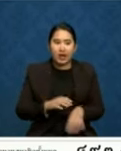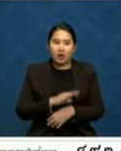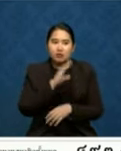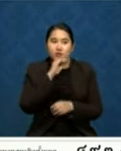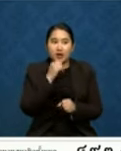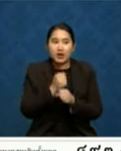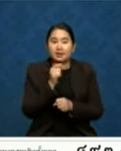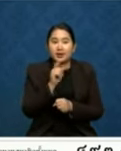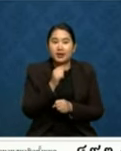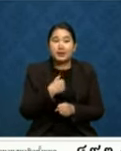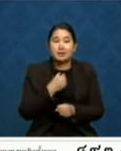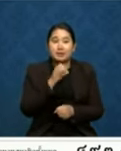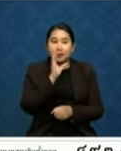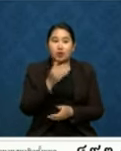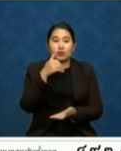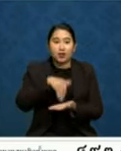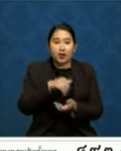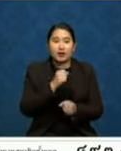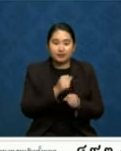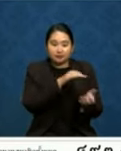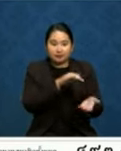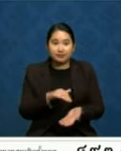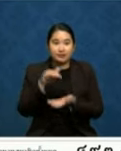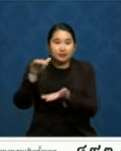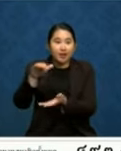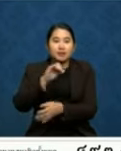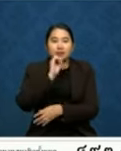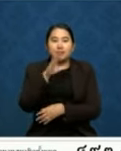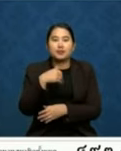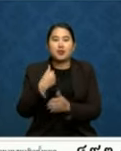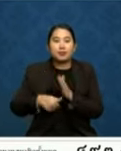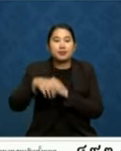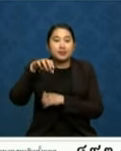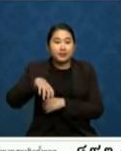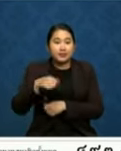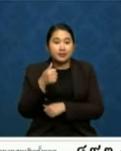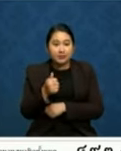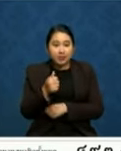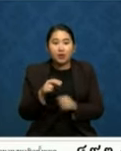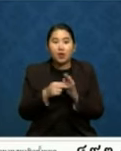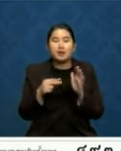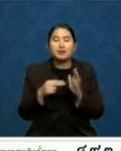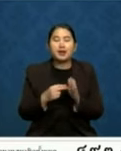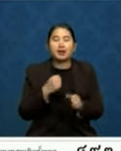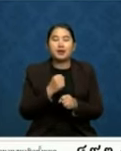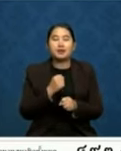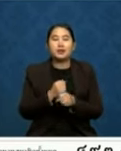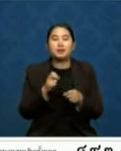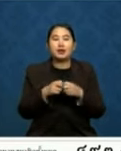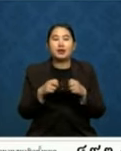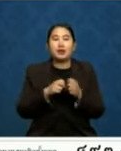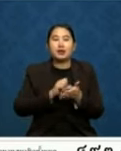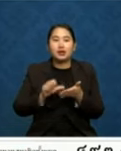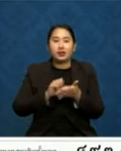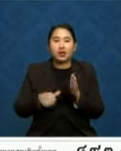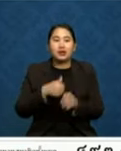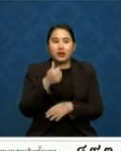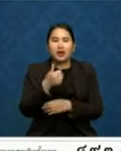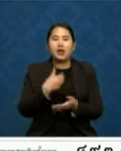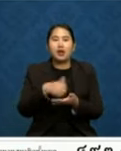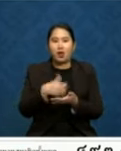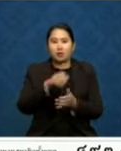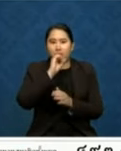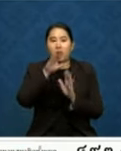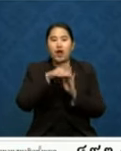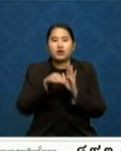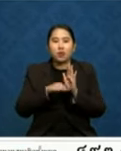เป็นตัวแทนการค้าตั้งมาทีเดียวแล้วก็จะเคลื่อนย้ายวันไหนก็ไปแจ้งที่สรรพสามิตนะครับจะได้ดูแลแล้วก็แก้ไขได้อย่างเต็มที่ซึ่งถ้าเป็นอย่างนี้ได้เนี่ย